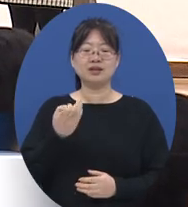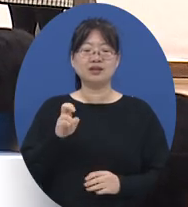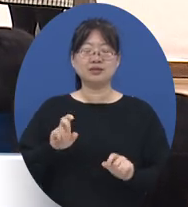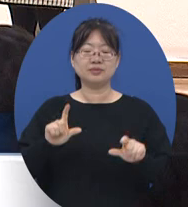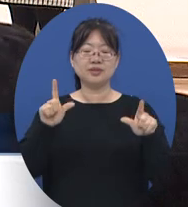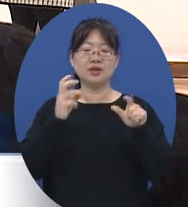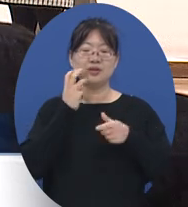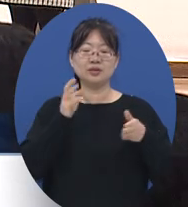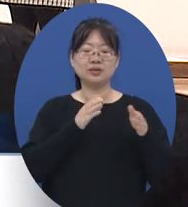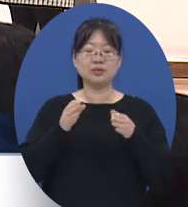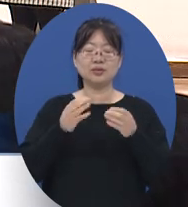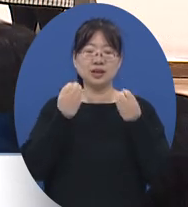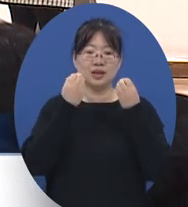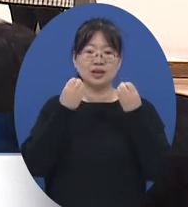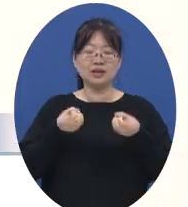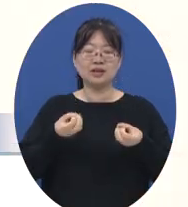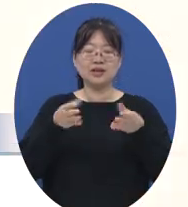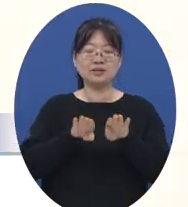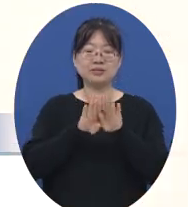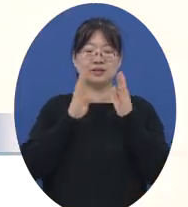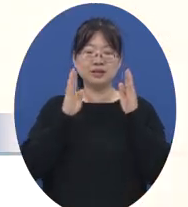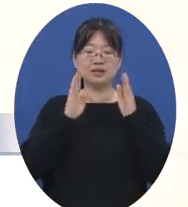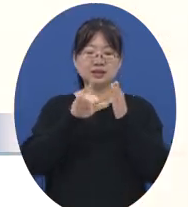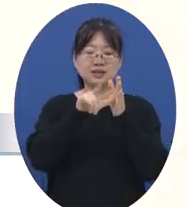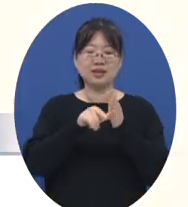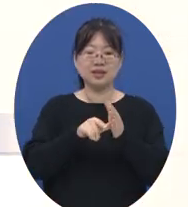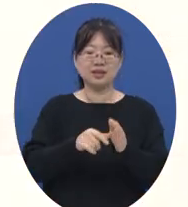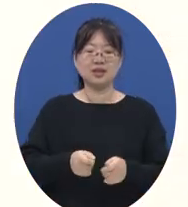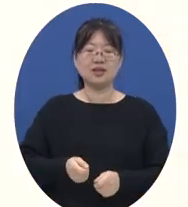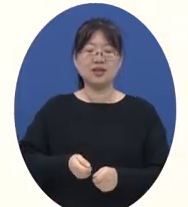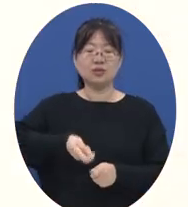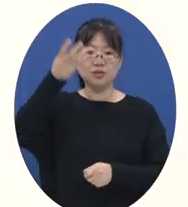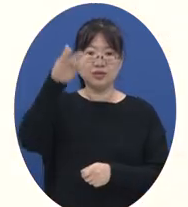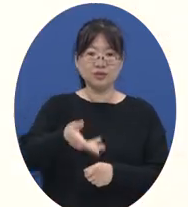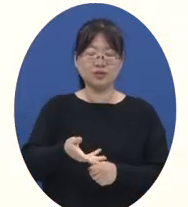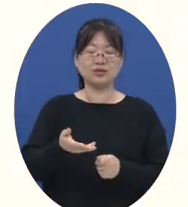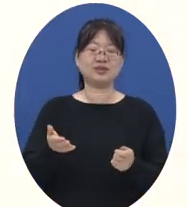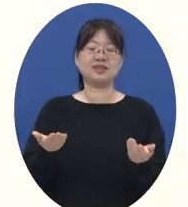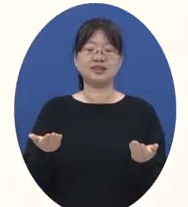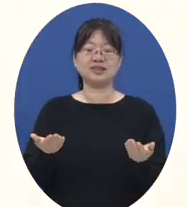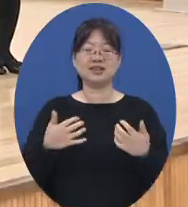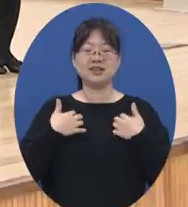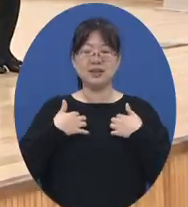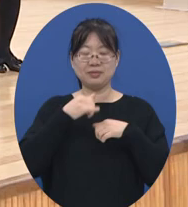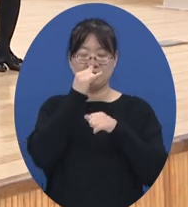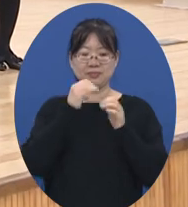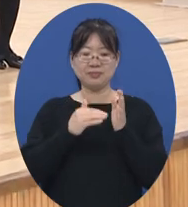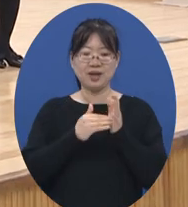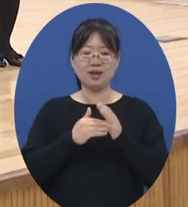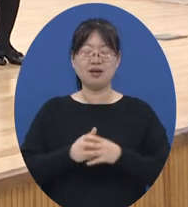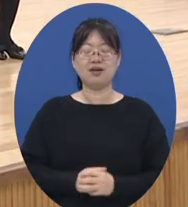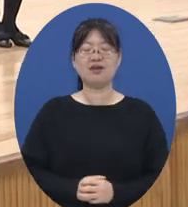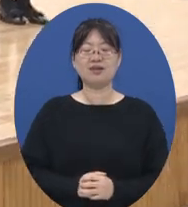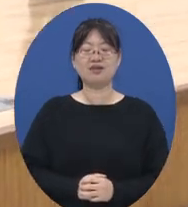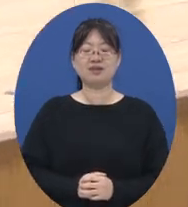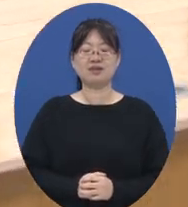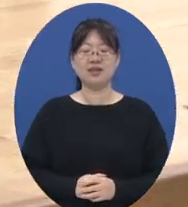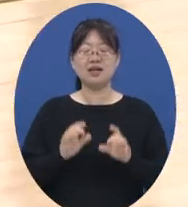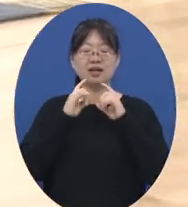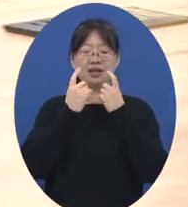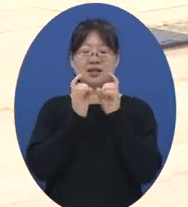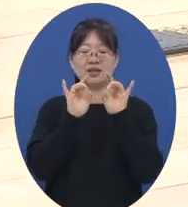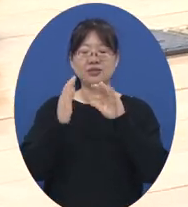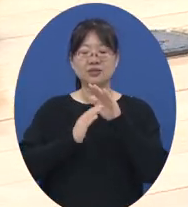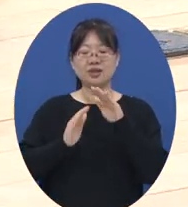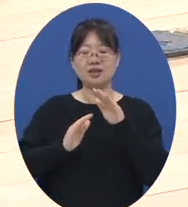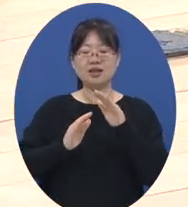2020년 경기도 시무식에서는 윷놀이판이 벌어졌습니다. 이재명 경기도지사와 경기도 소방재난본부 직원들이 각각